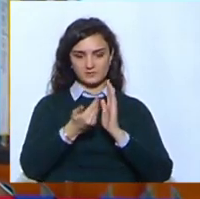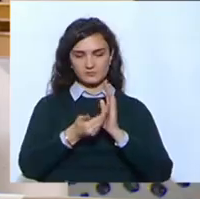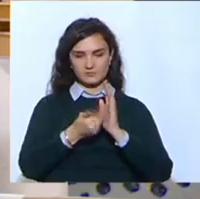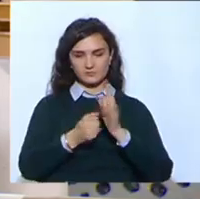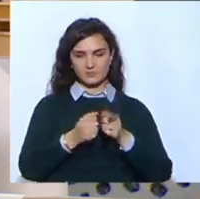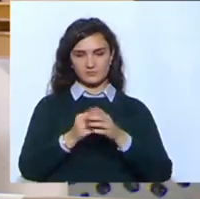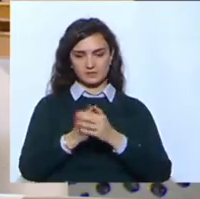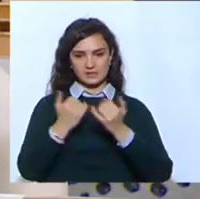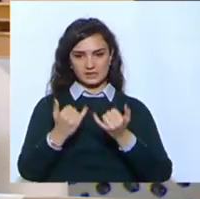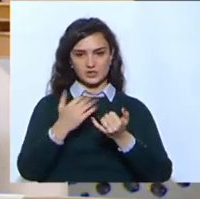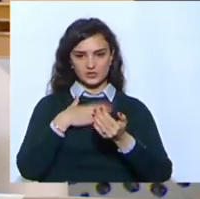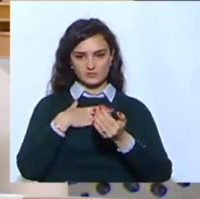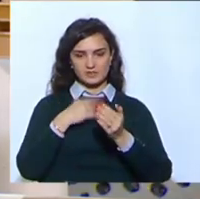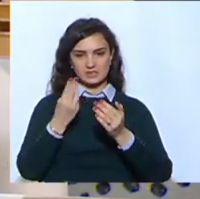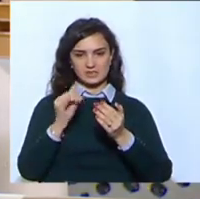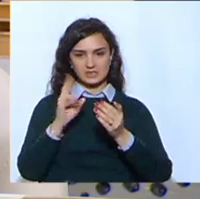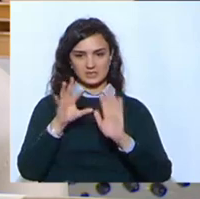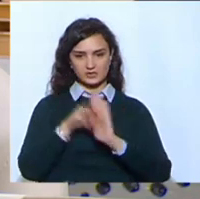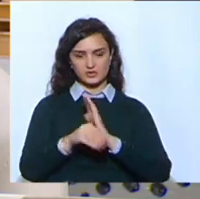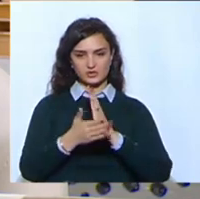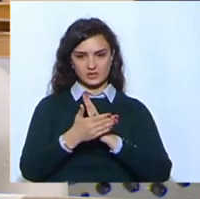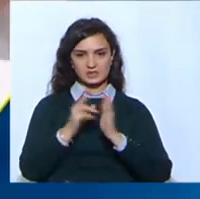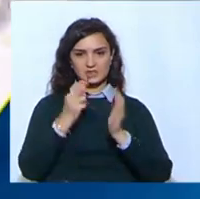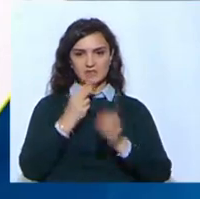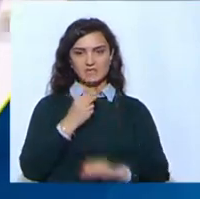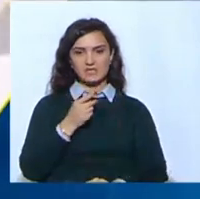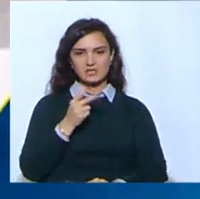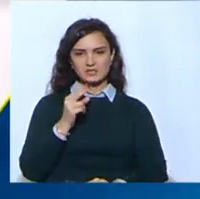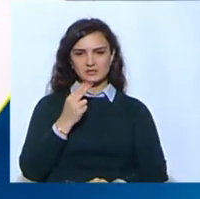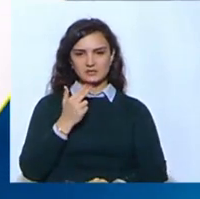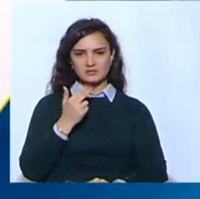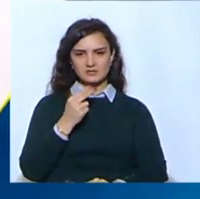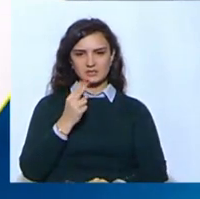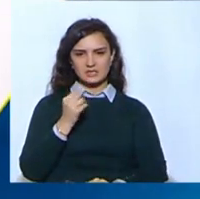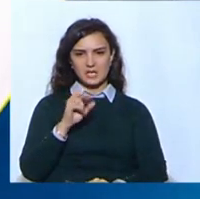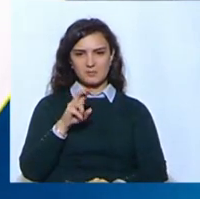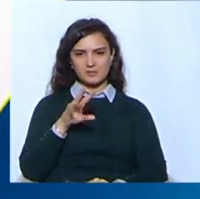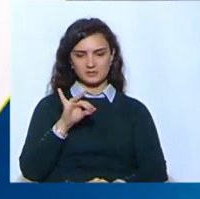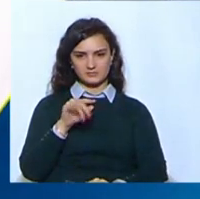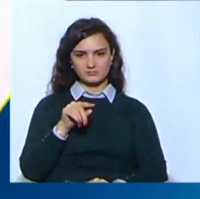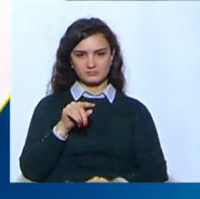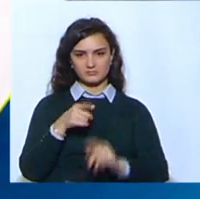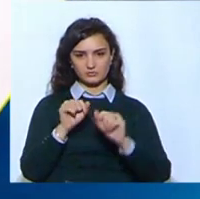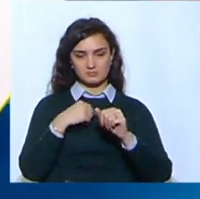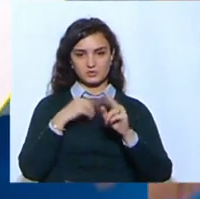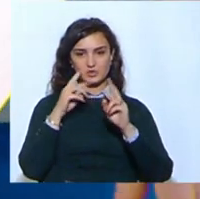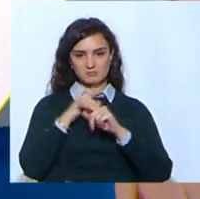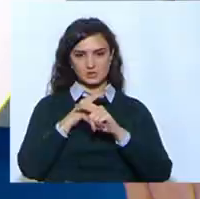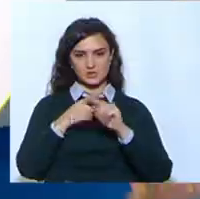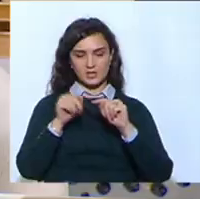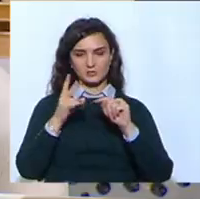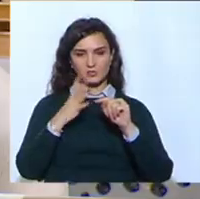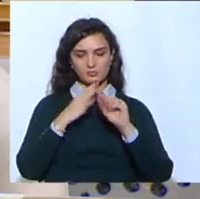კერძოდ, დღეს ჩვენს ცილოვან ზონაში არის წაბლი. თქვენ შეიძლება ფიქრობთ, რომ მე შემეშალა და აქ